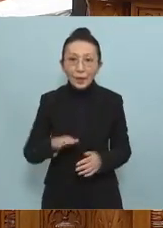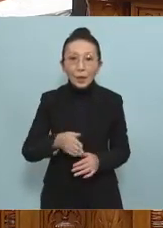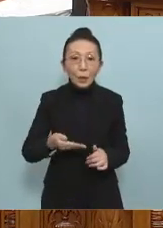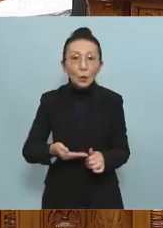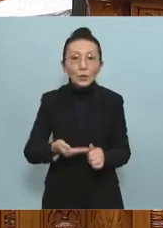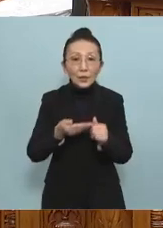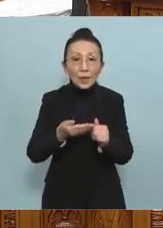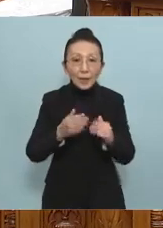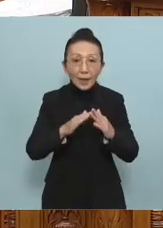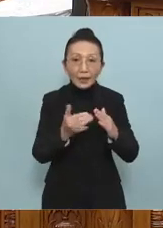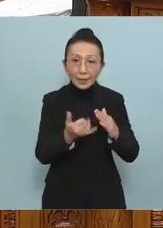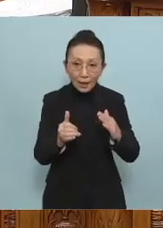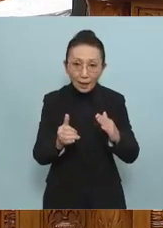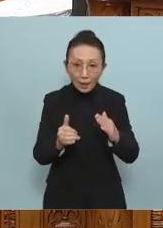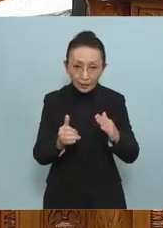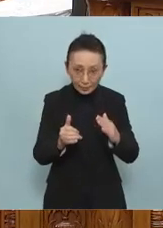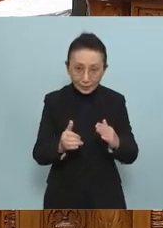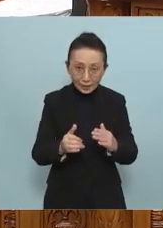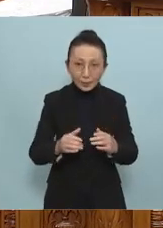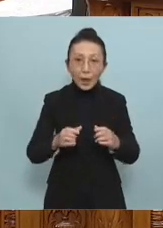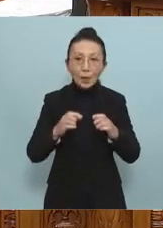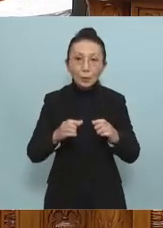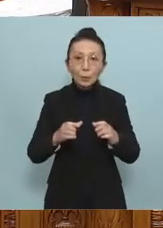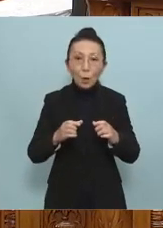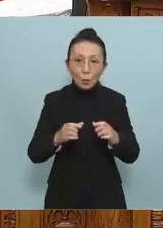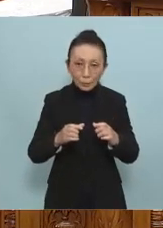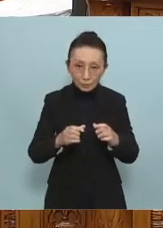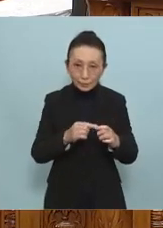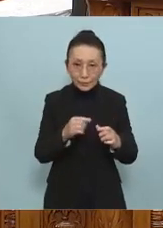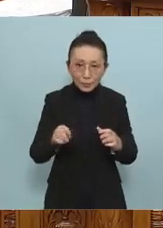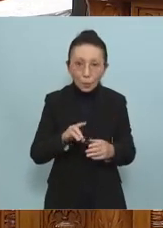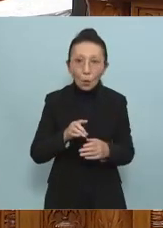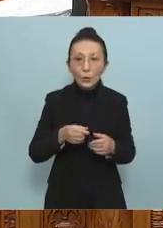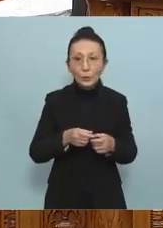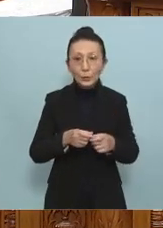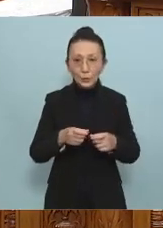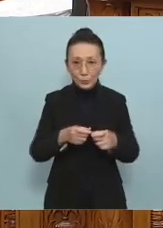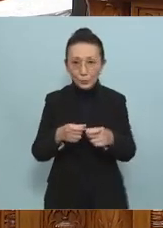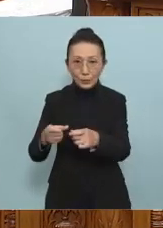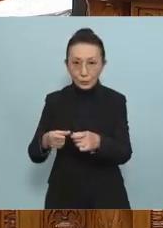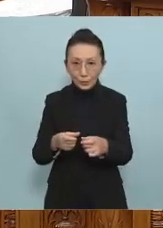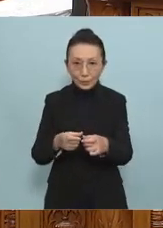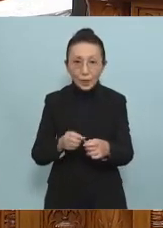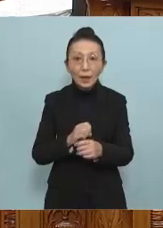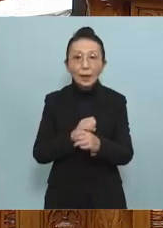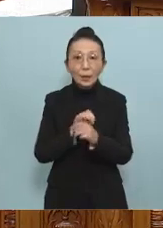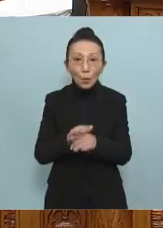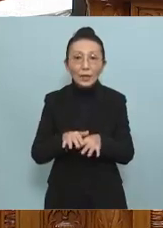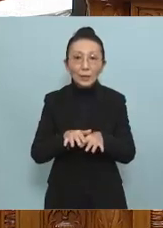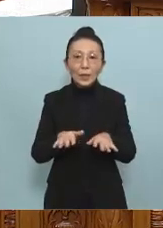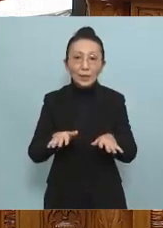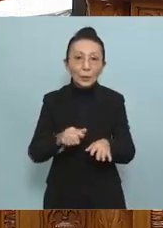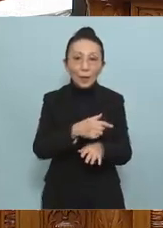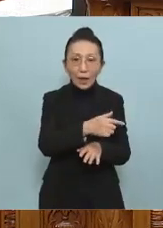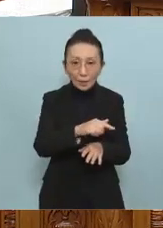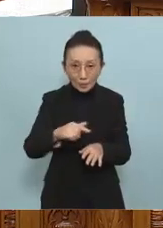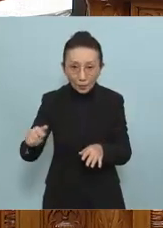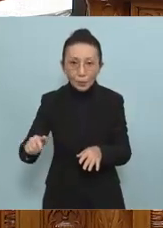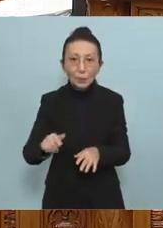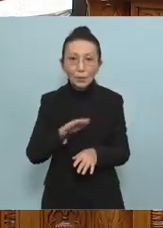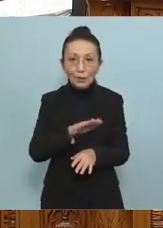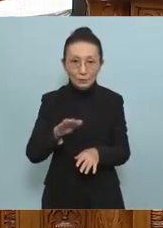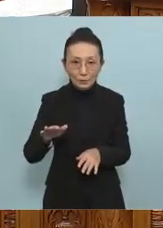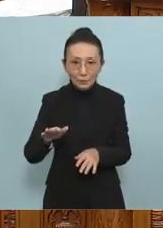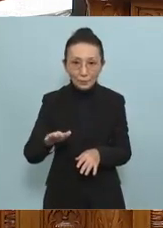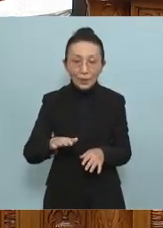のクーポンを基本とした給付については、新型コロナの影響がさまざまな人々に及ぶ中、子育て